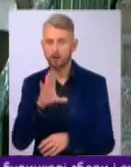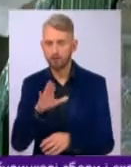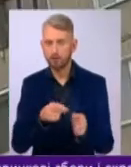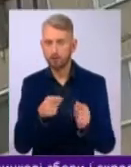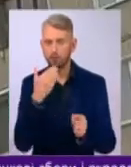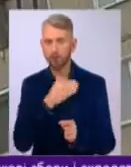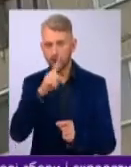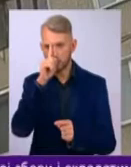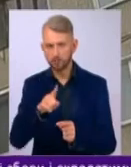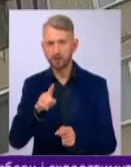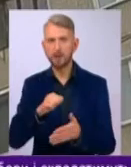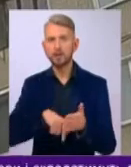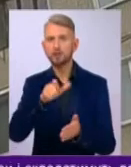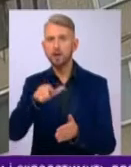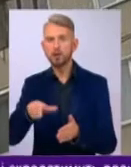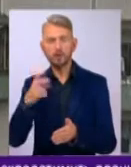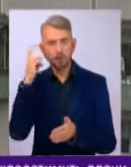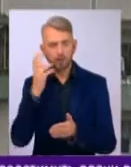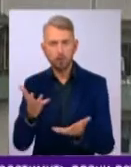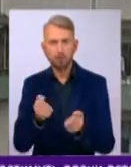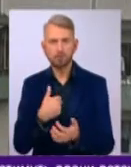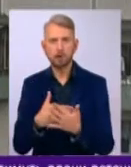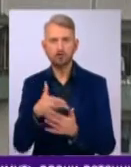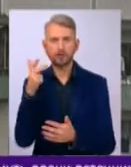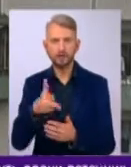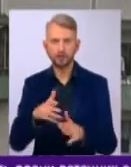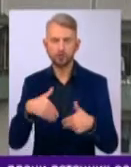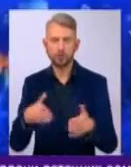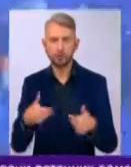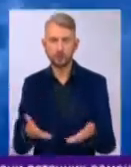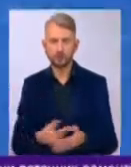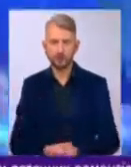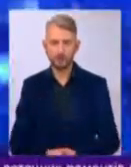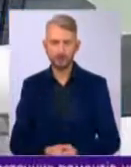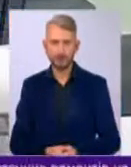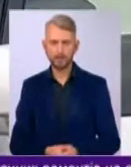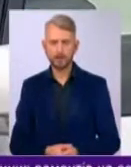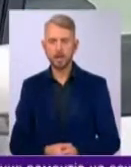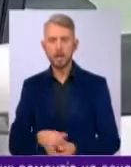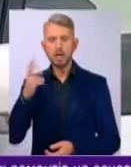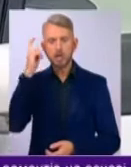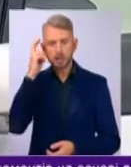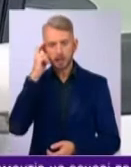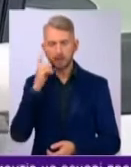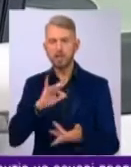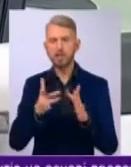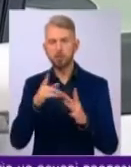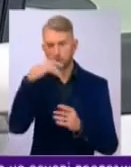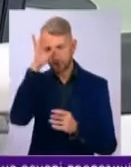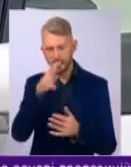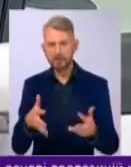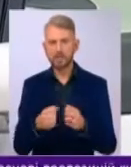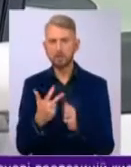Протягом останнього місяця від мешканців Києва надійшло майже 3 000 пропозицій. Столичні кіберполіцейські затримали